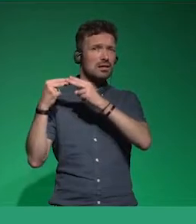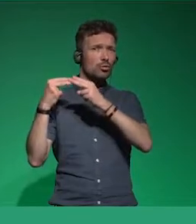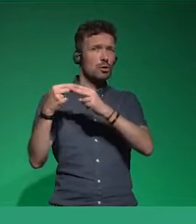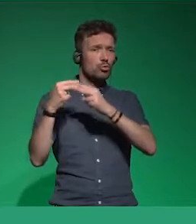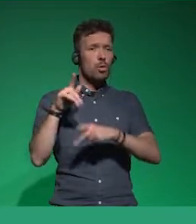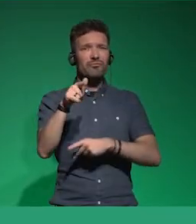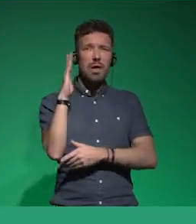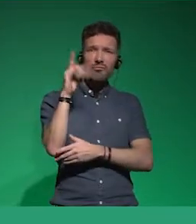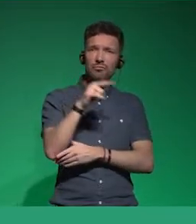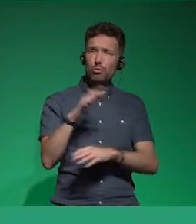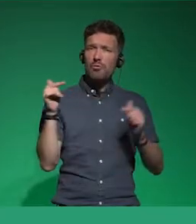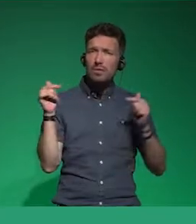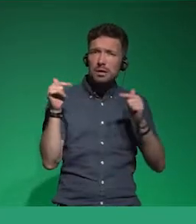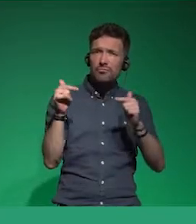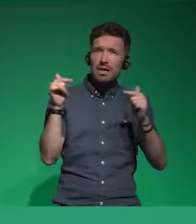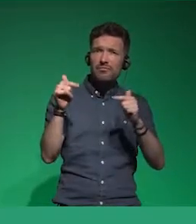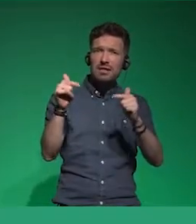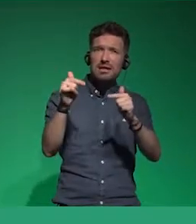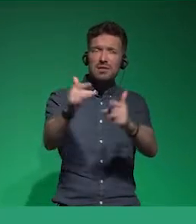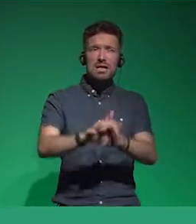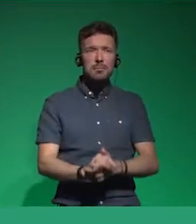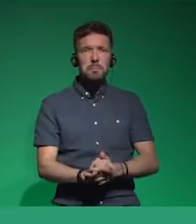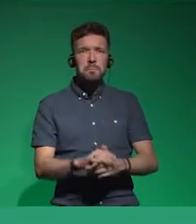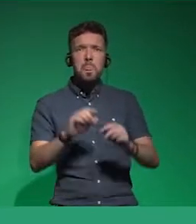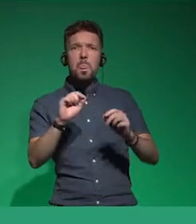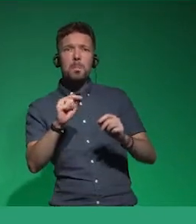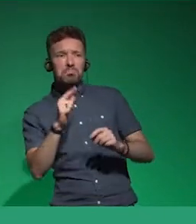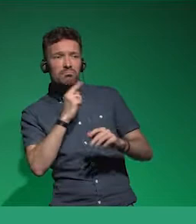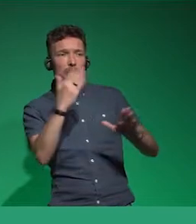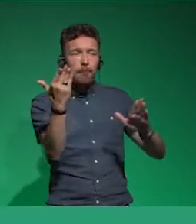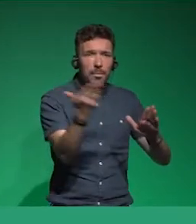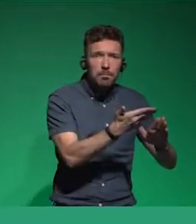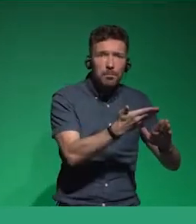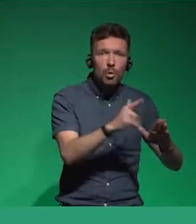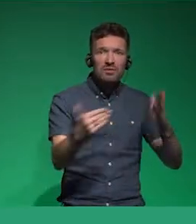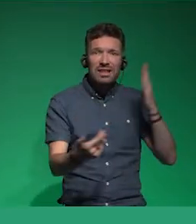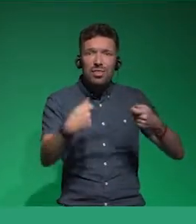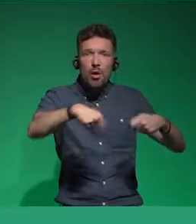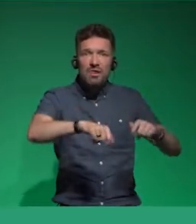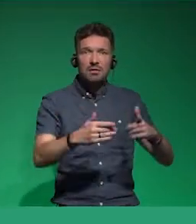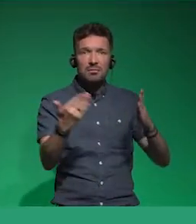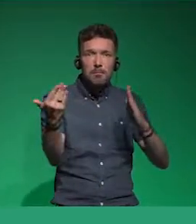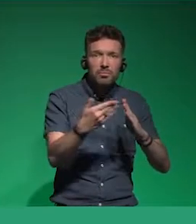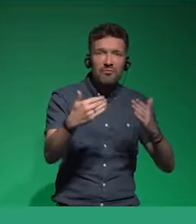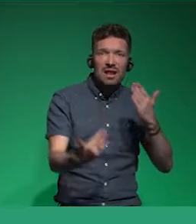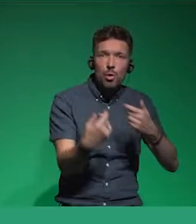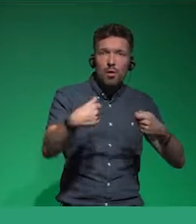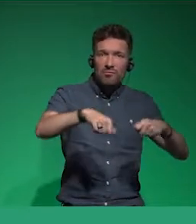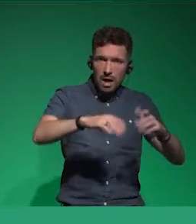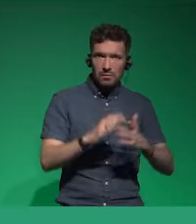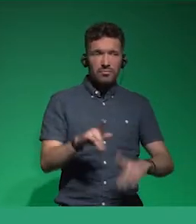Wald nachhaltig. Wir ernten nur so viel, wie nachwächst. Wir sind leidenschaftliche Förster und